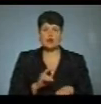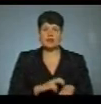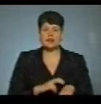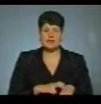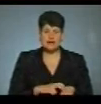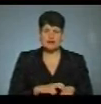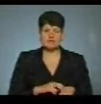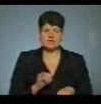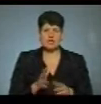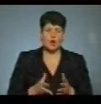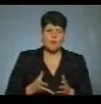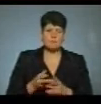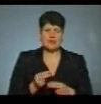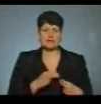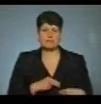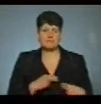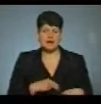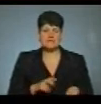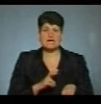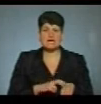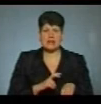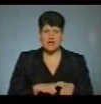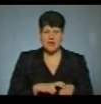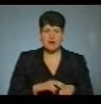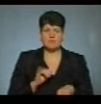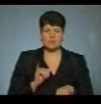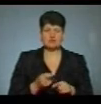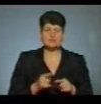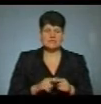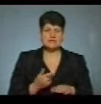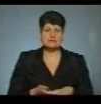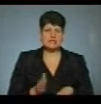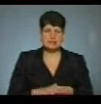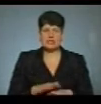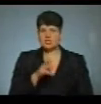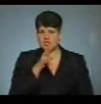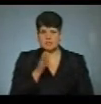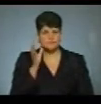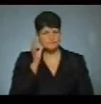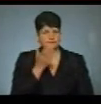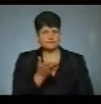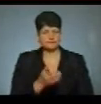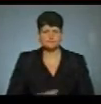та оплаті праці лікарям в такий складний час. Будь ласка, давайте почуємо.